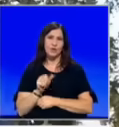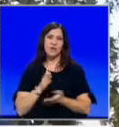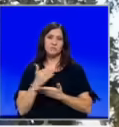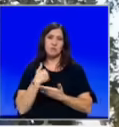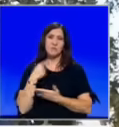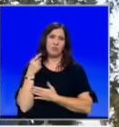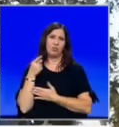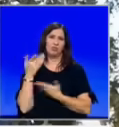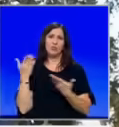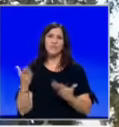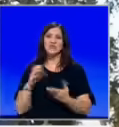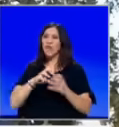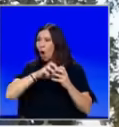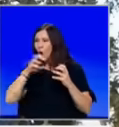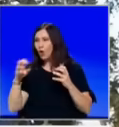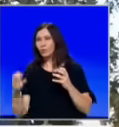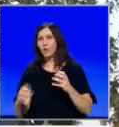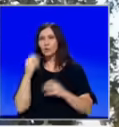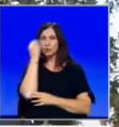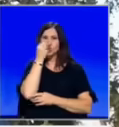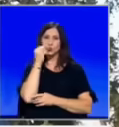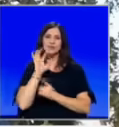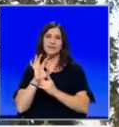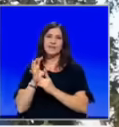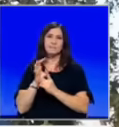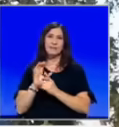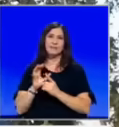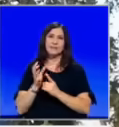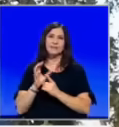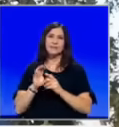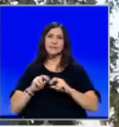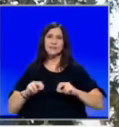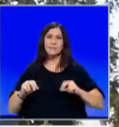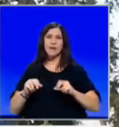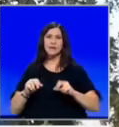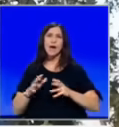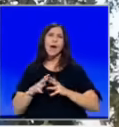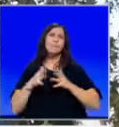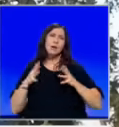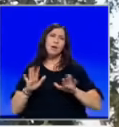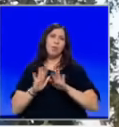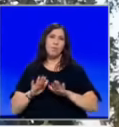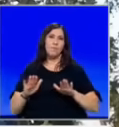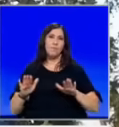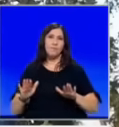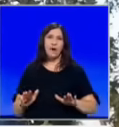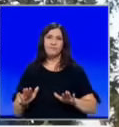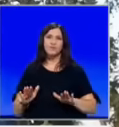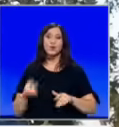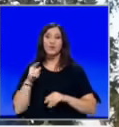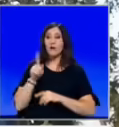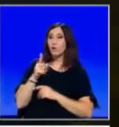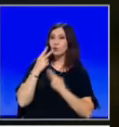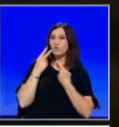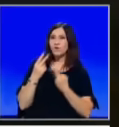според мен това са отломки от изкуствени спътници на Земята. Прекалено бавни са от това,